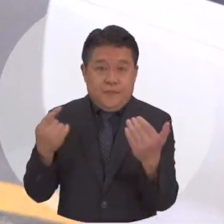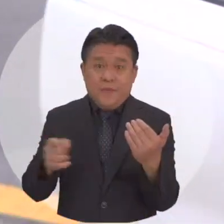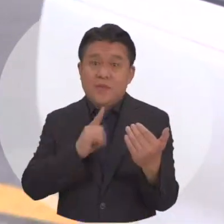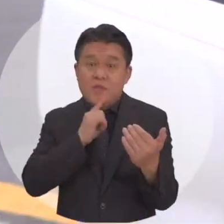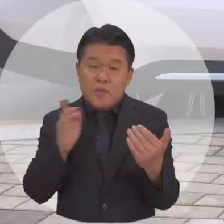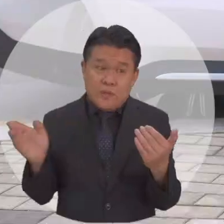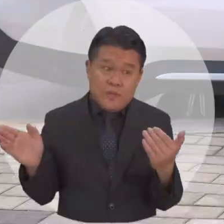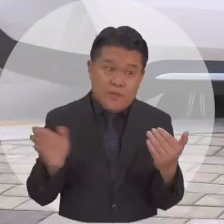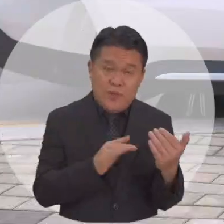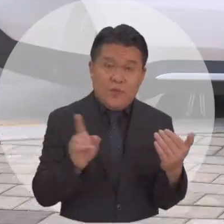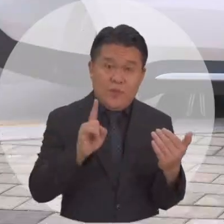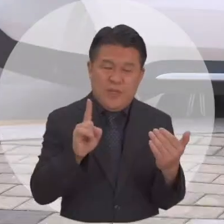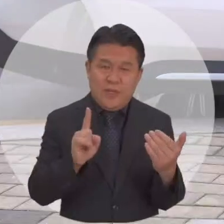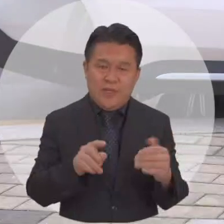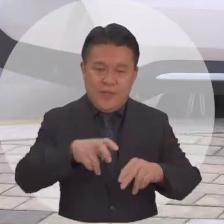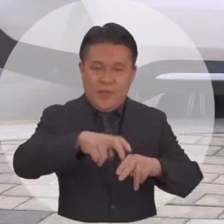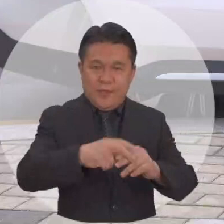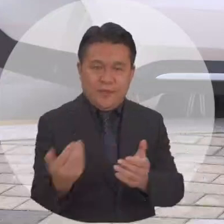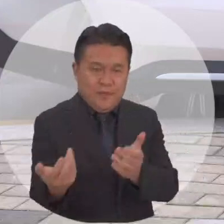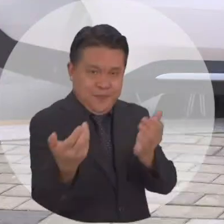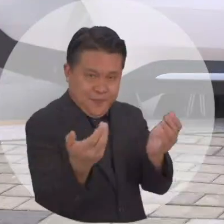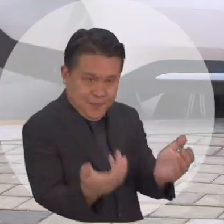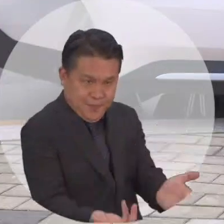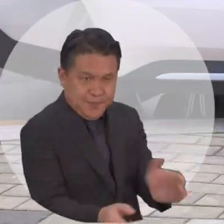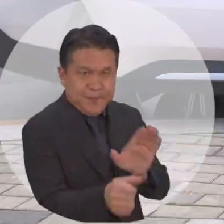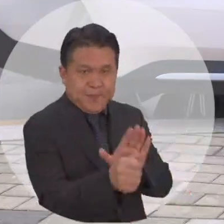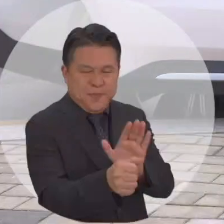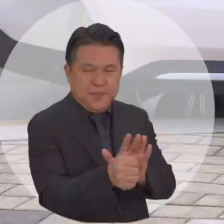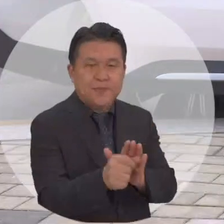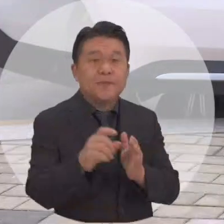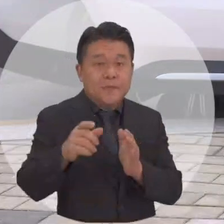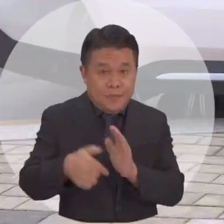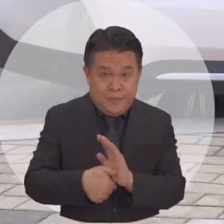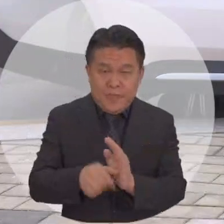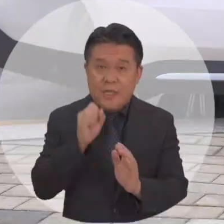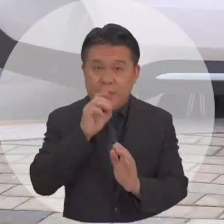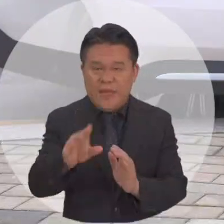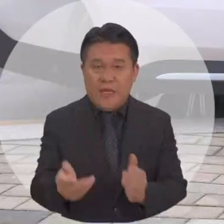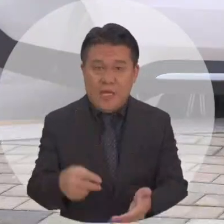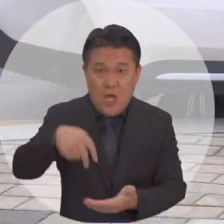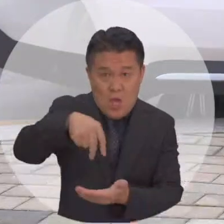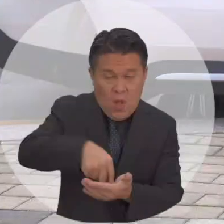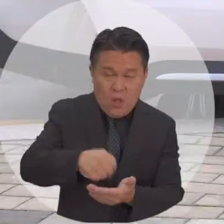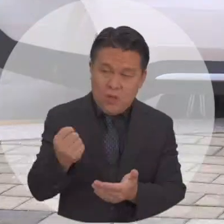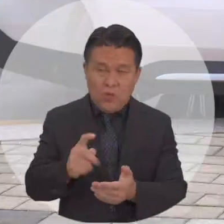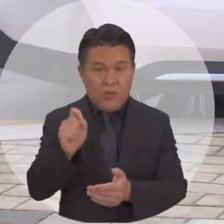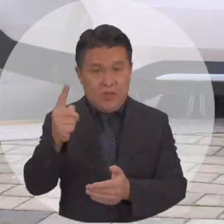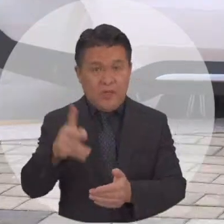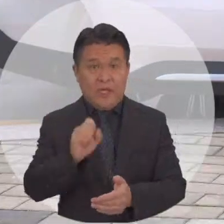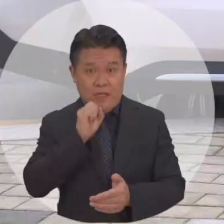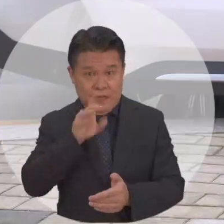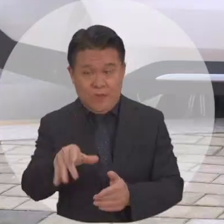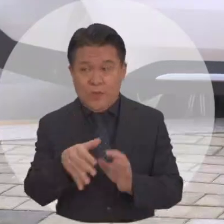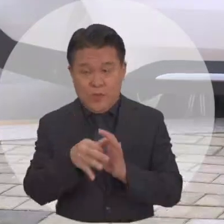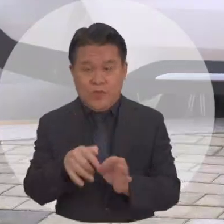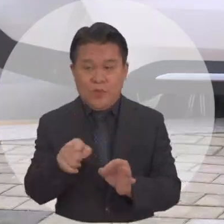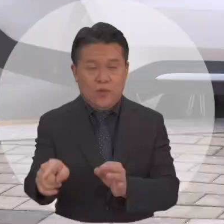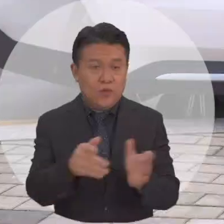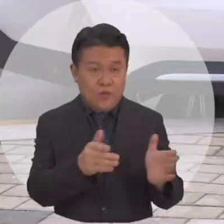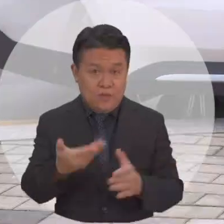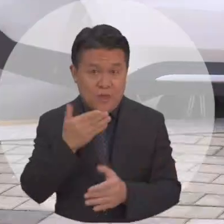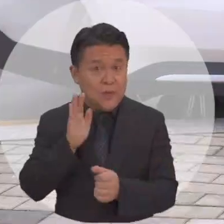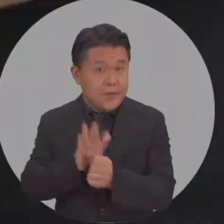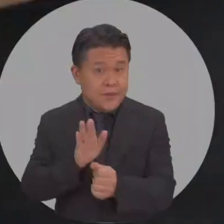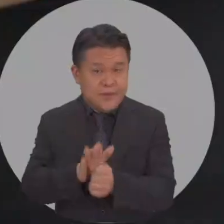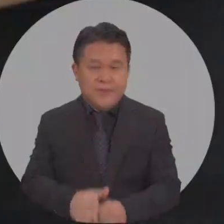앉도록 돕습니다. 이때 일어섭니다. 또는 하나, 둘, 셋 등의 말을 하며 대상자가 준비할 수 있도록 신호를